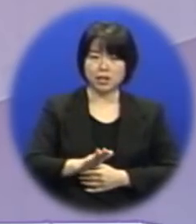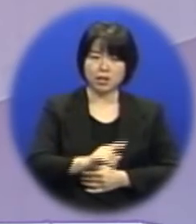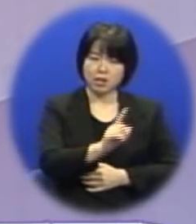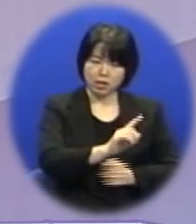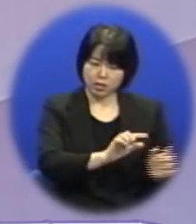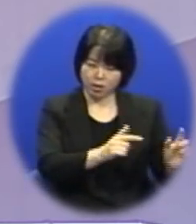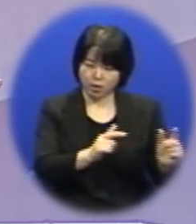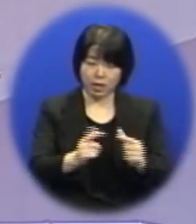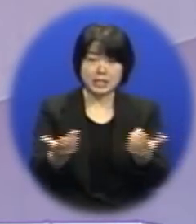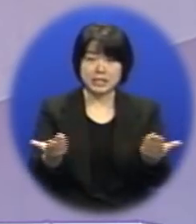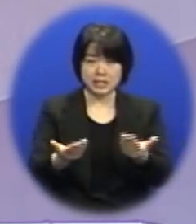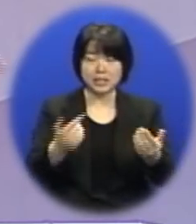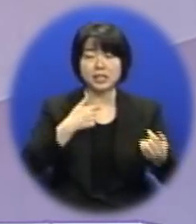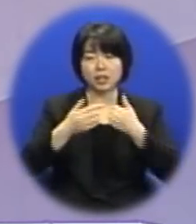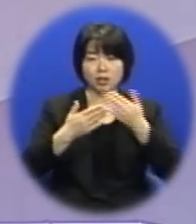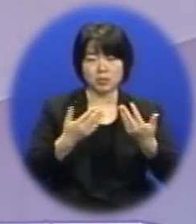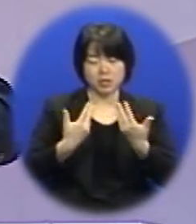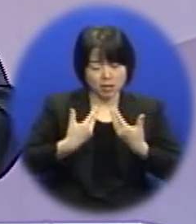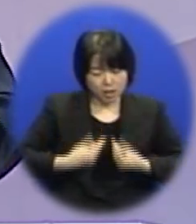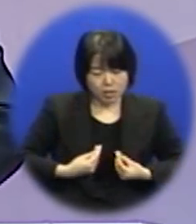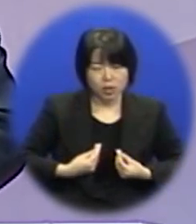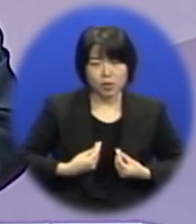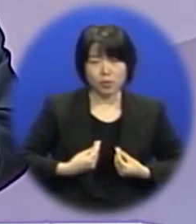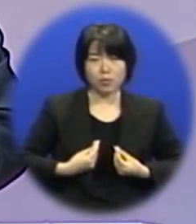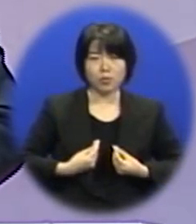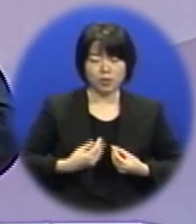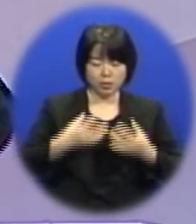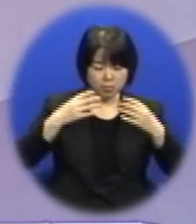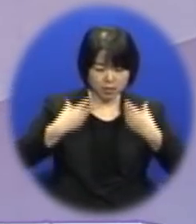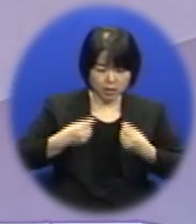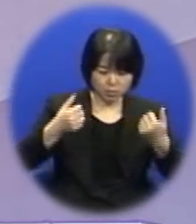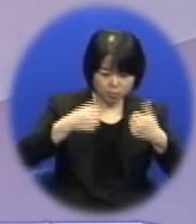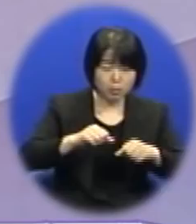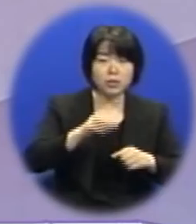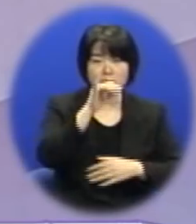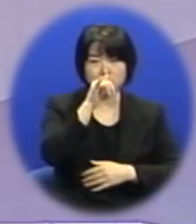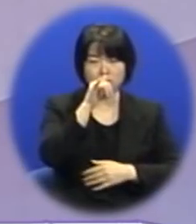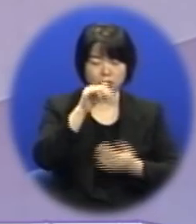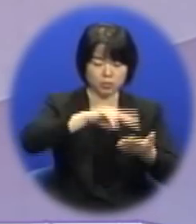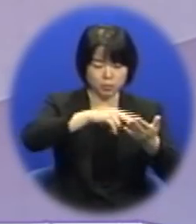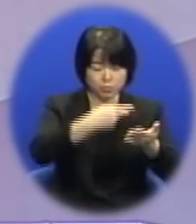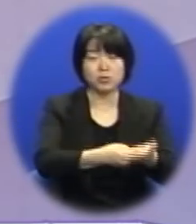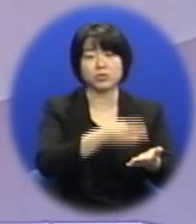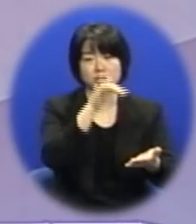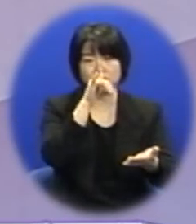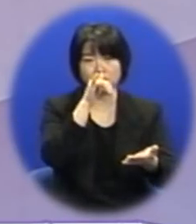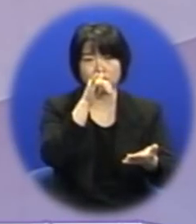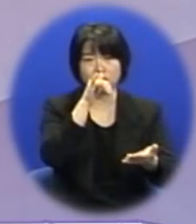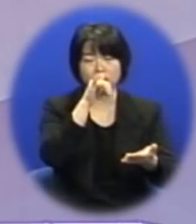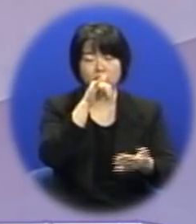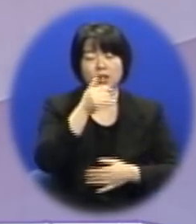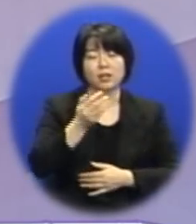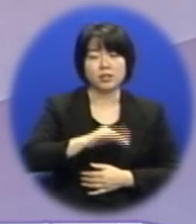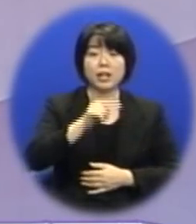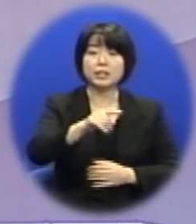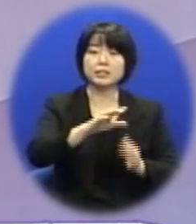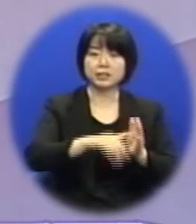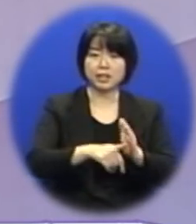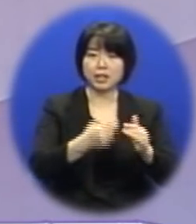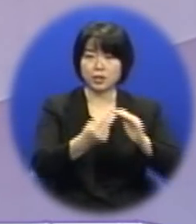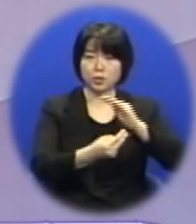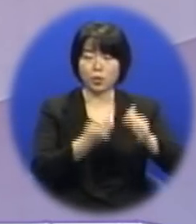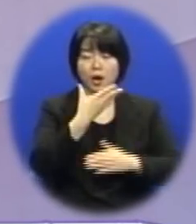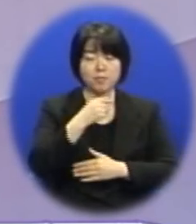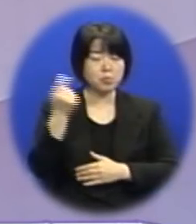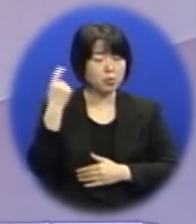일을 겪으면서 좌절이 오고 낙심이 오고 절망이 오고 쓰러지셨어요. 근데 그때 요한복음